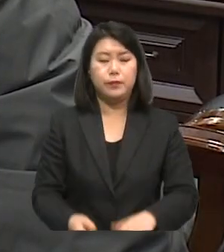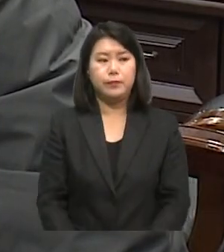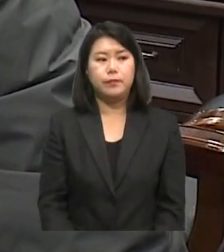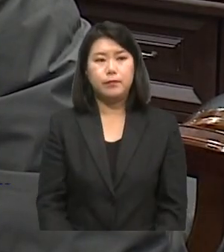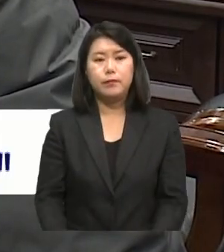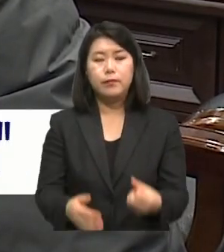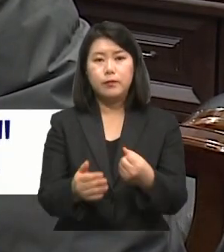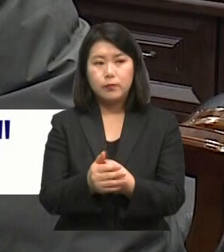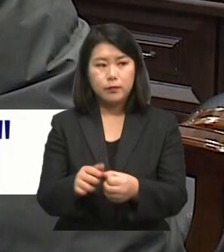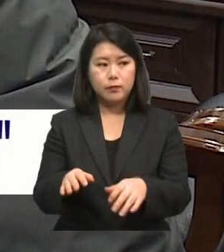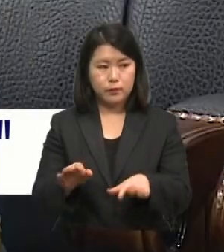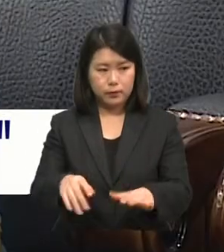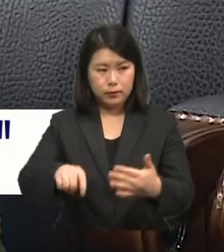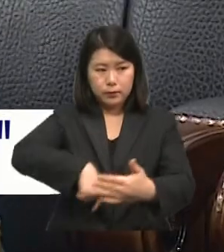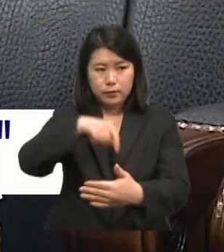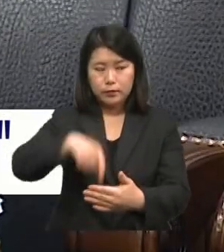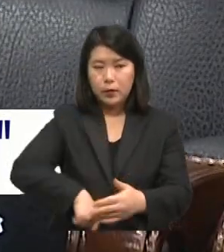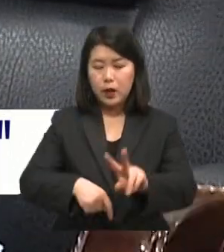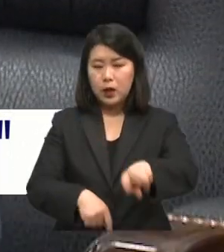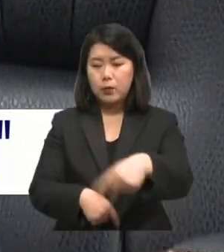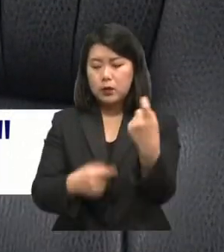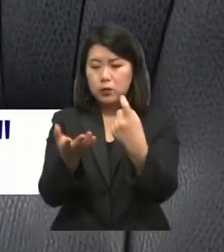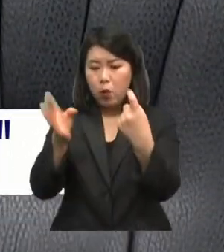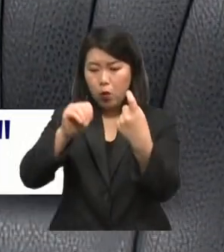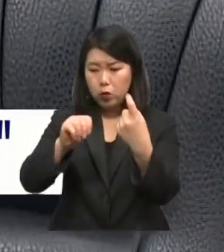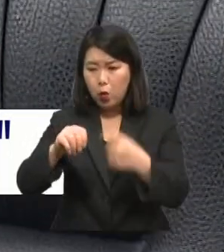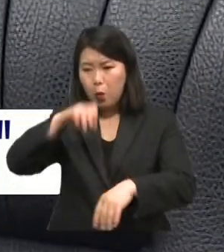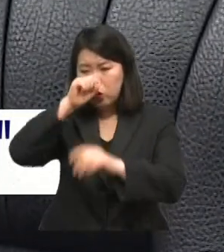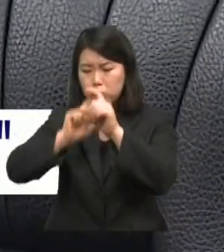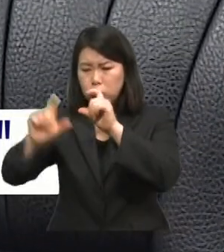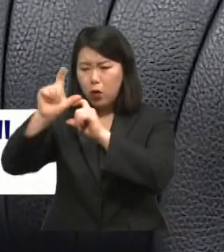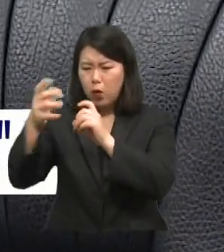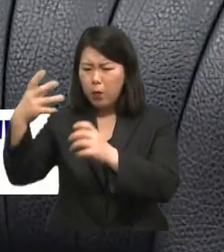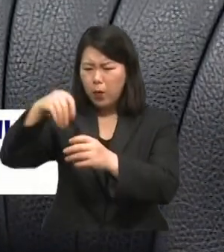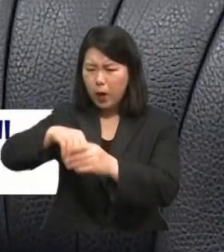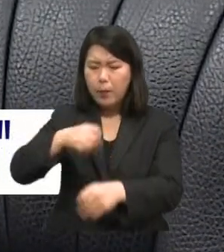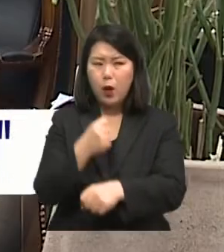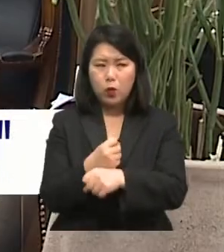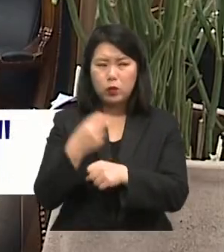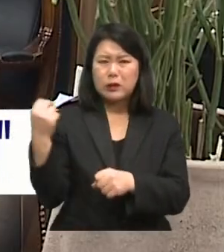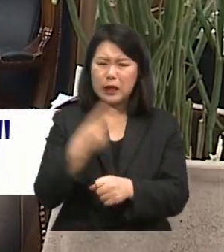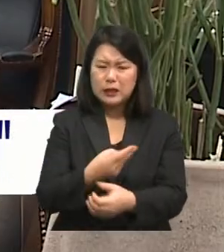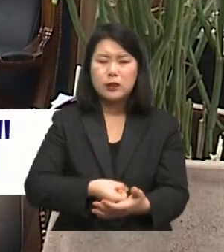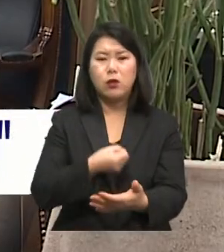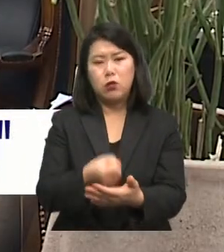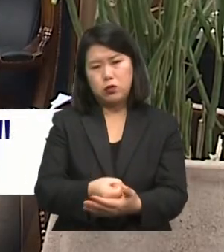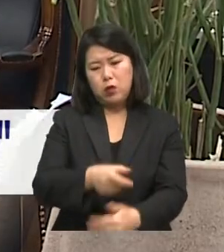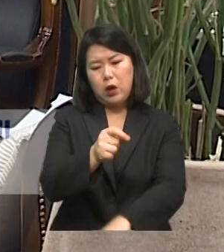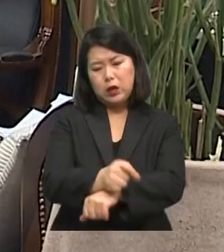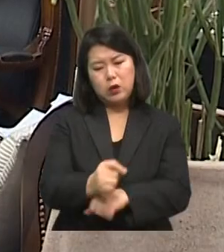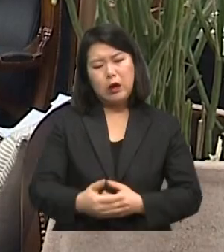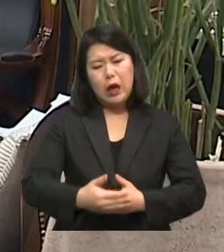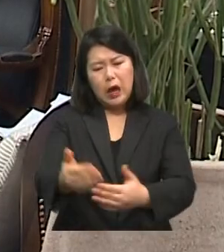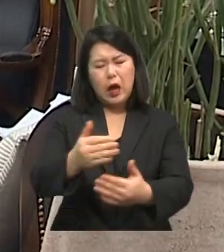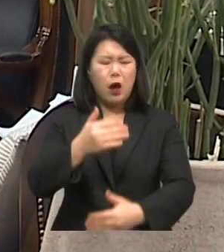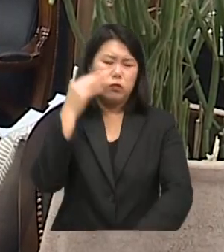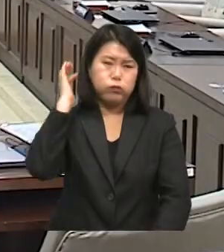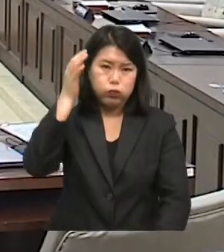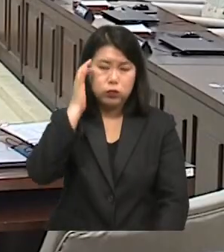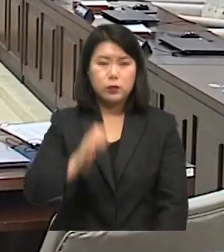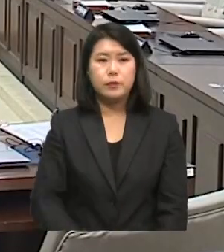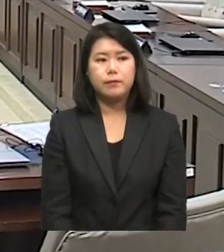경우 의결된 210억 원의 예산까지 추경 예산을 편성하고 다시 의결해야 하는 불필요한 행정 절차를 거쳐야 한다는